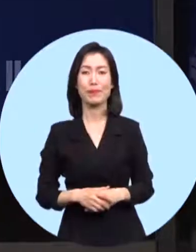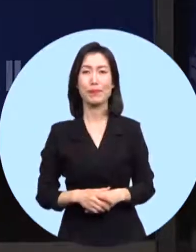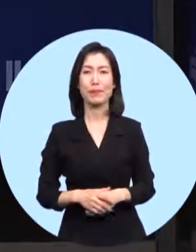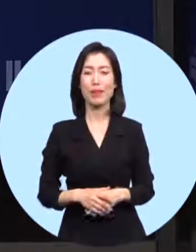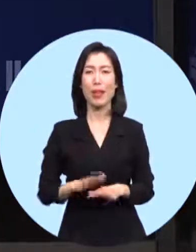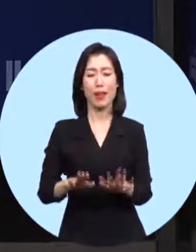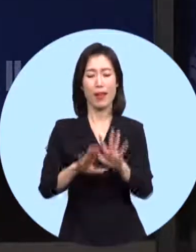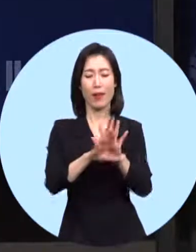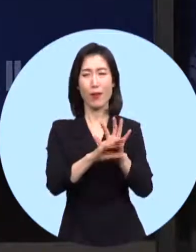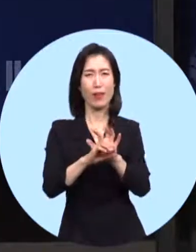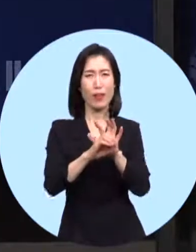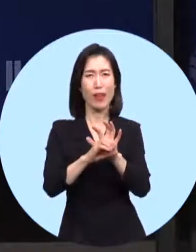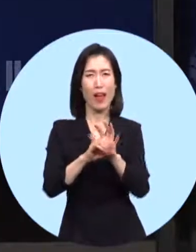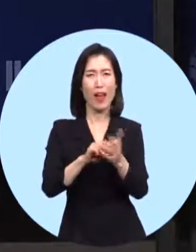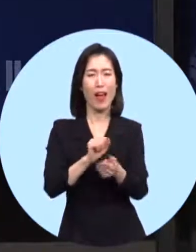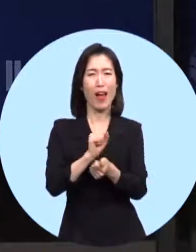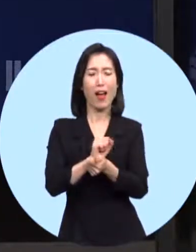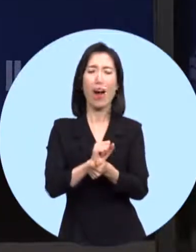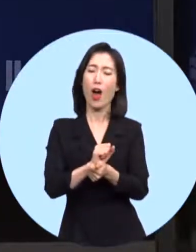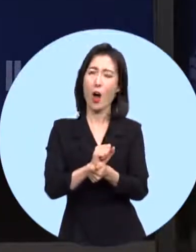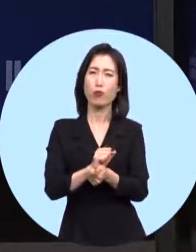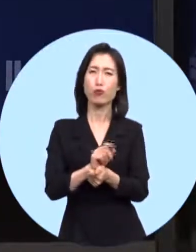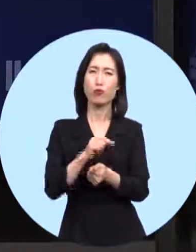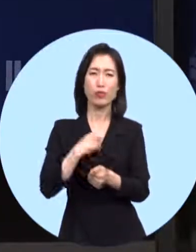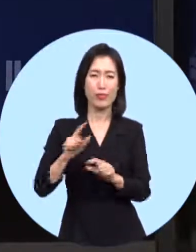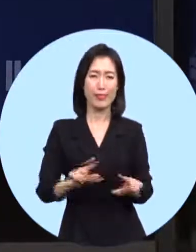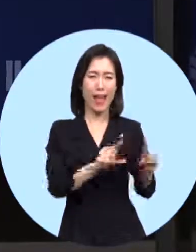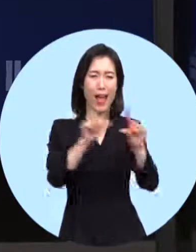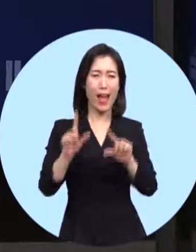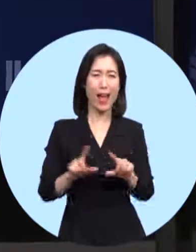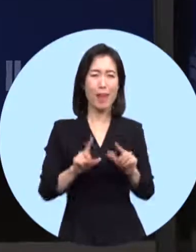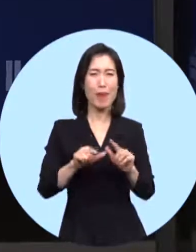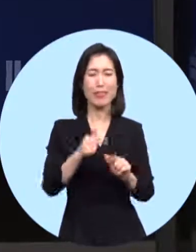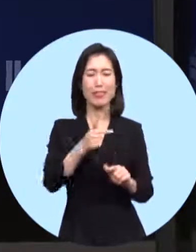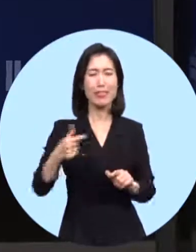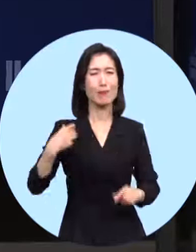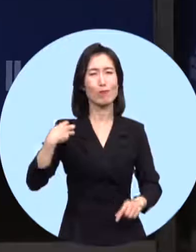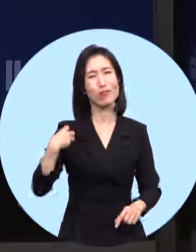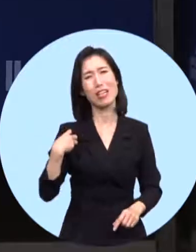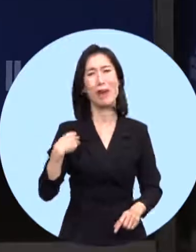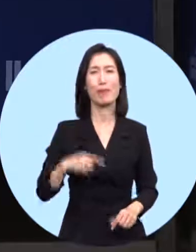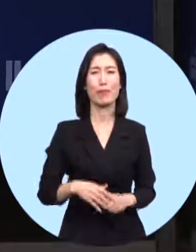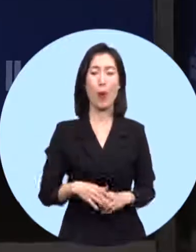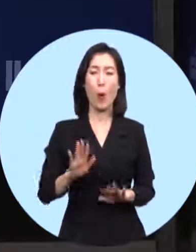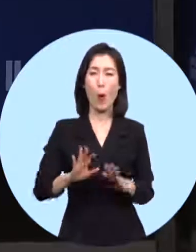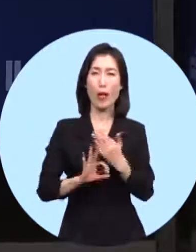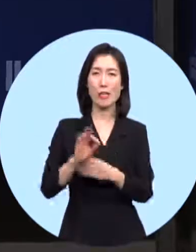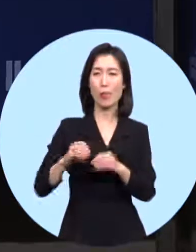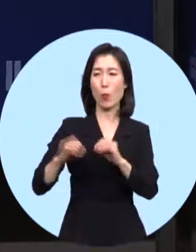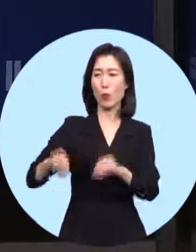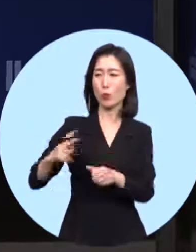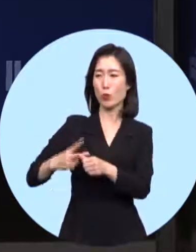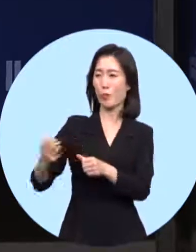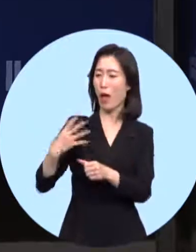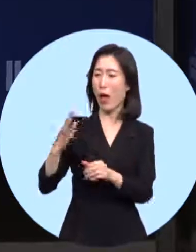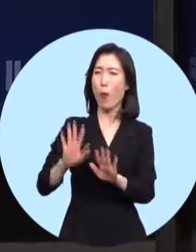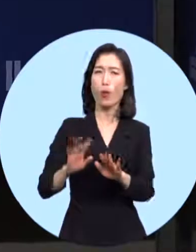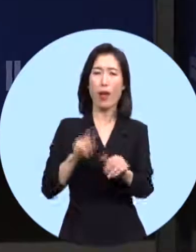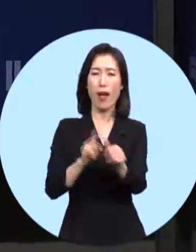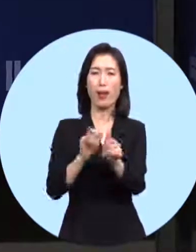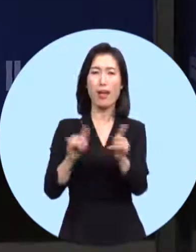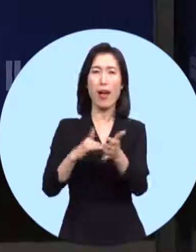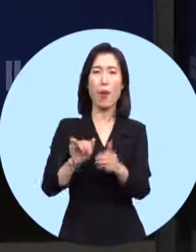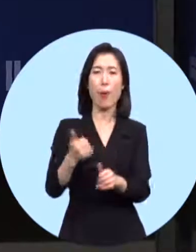이 참 코로나가 굉장히 이제 저희 삶에 부담이 되고 있죠. 사실 오늘 아침에도 뭐 동료 교수님이 500명이 넘었다